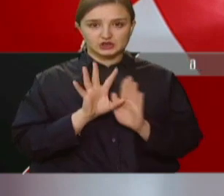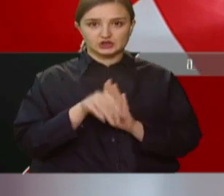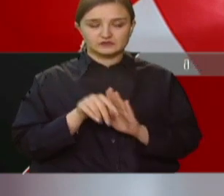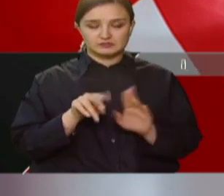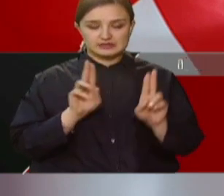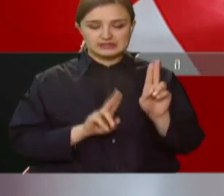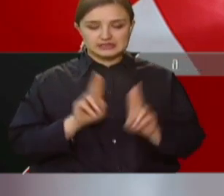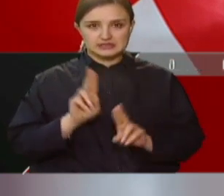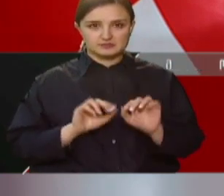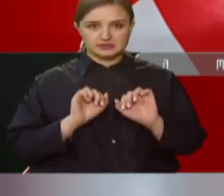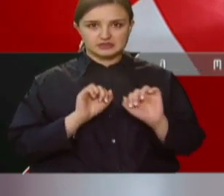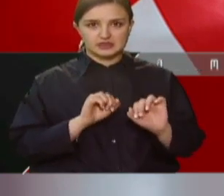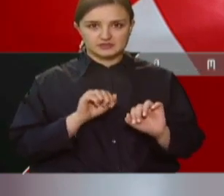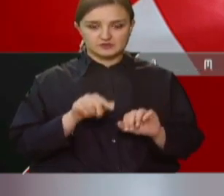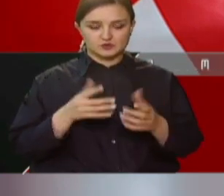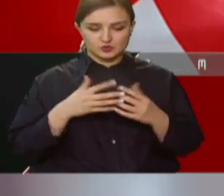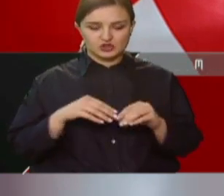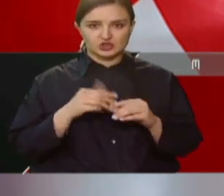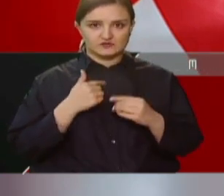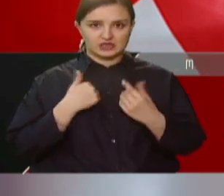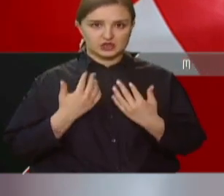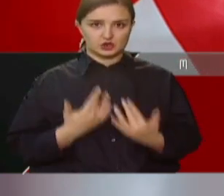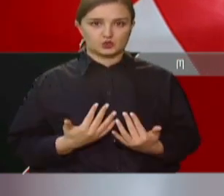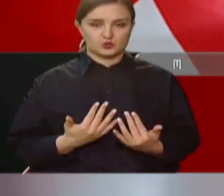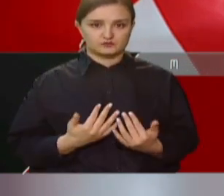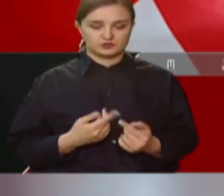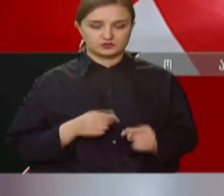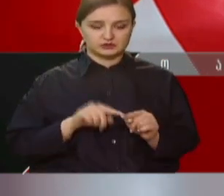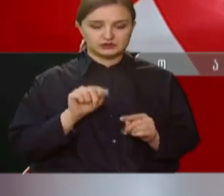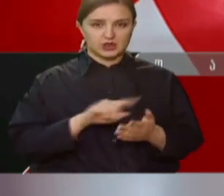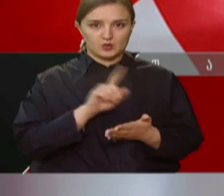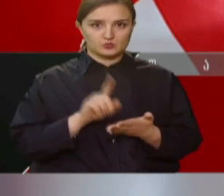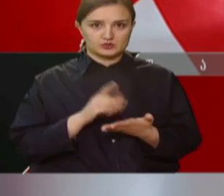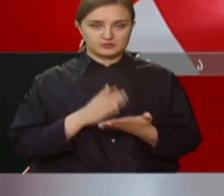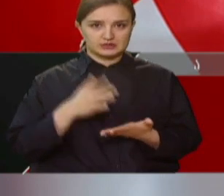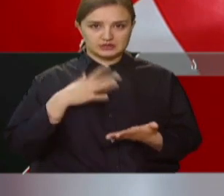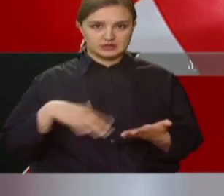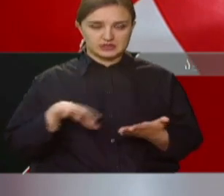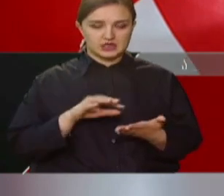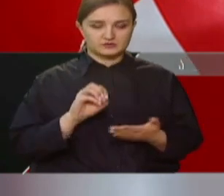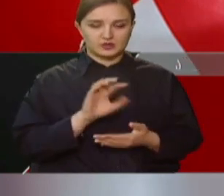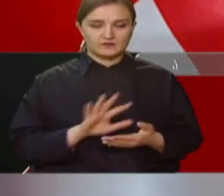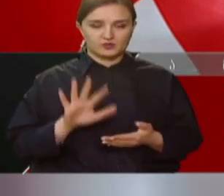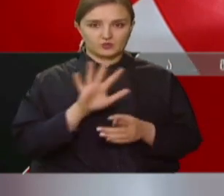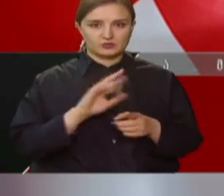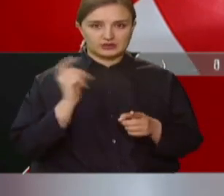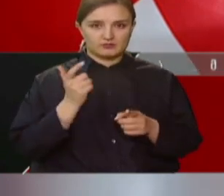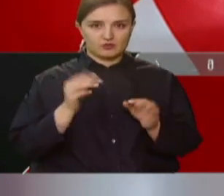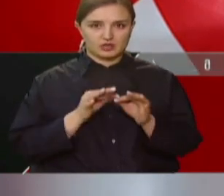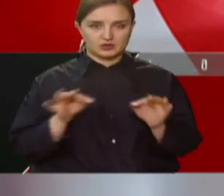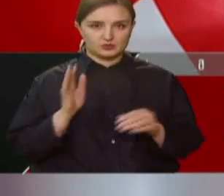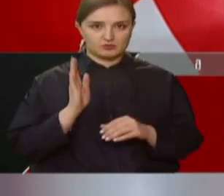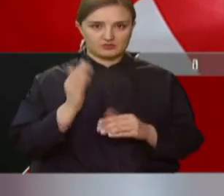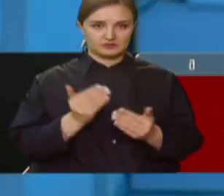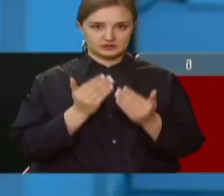იმ წესების დაცვით მოხდეს, რომელსაც ის ოჯახი ჩვენგან ითხოვს და ის, რომელიც აუცილებელია საქართველოს ევროპული და დემოკრატიული